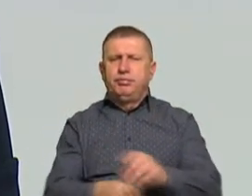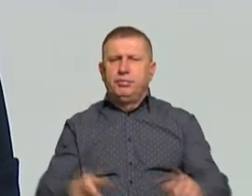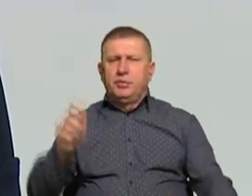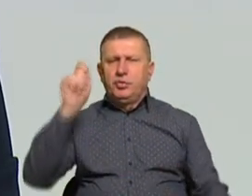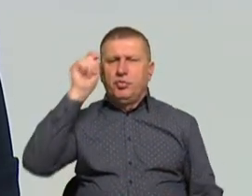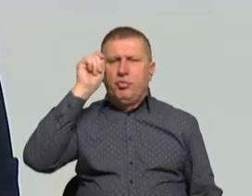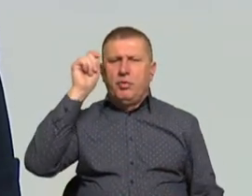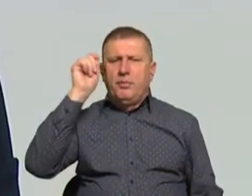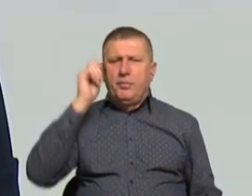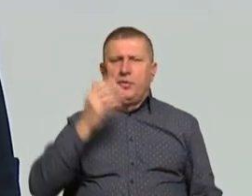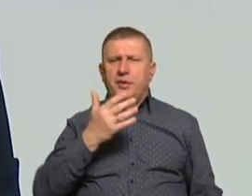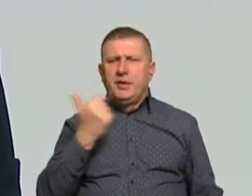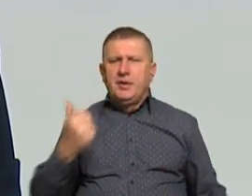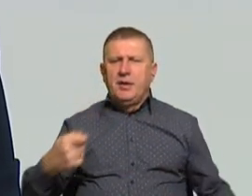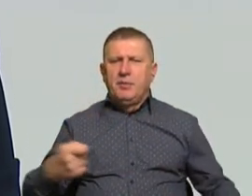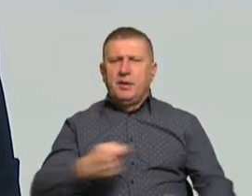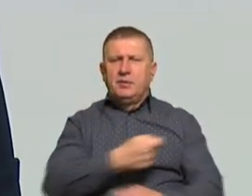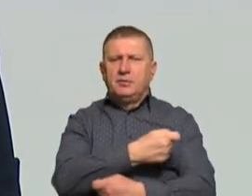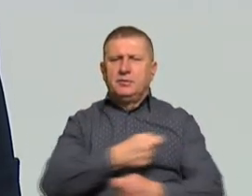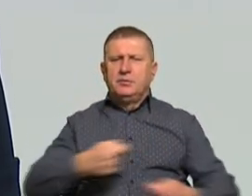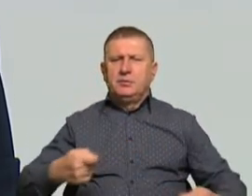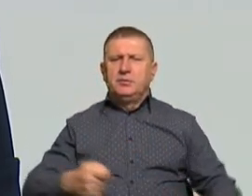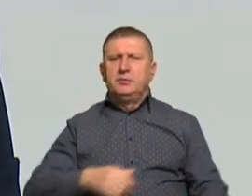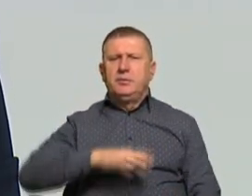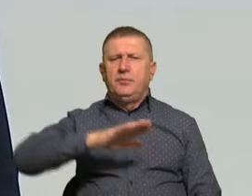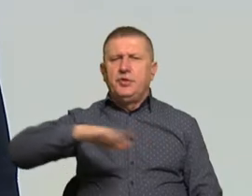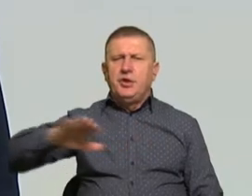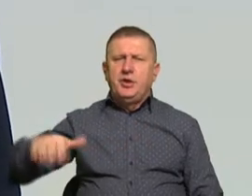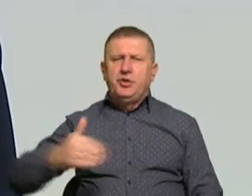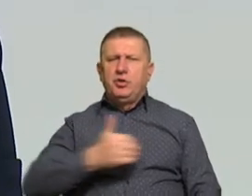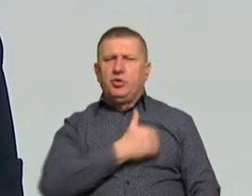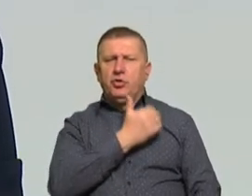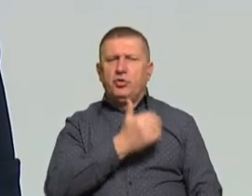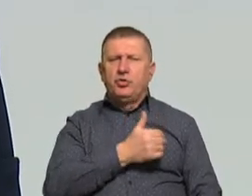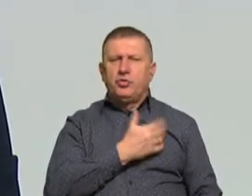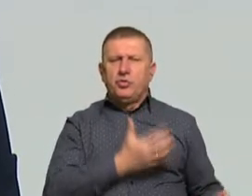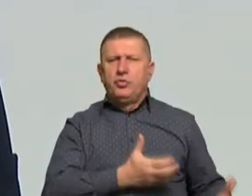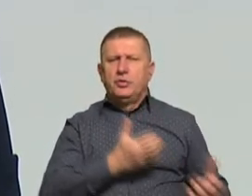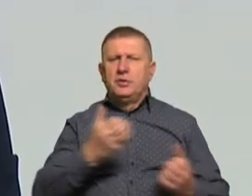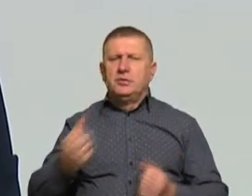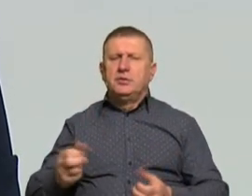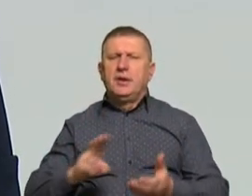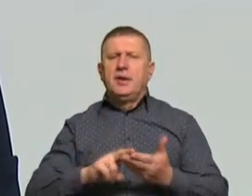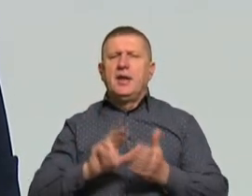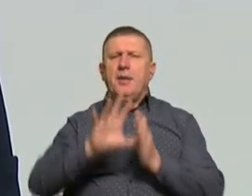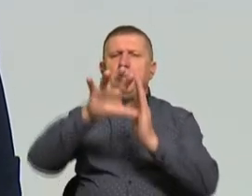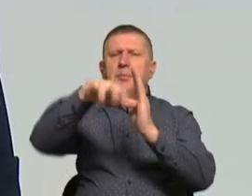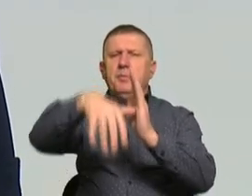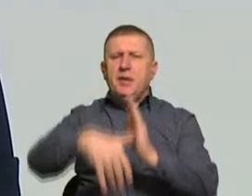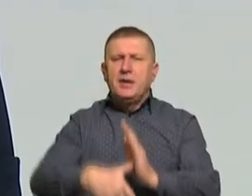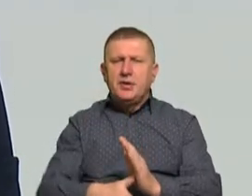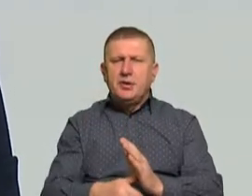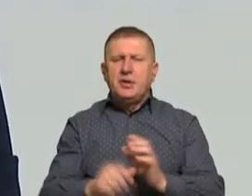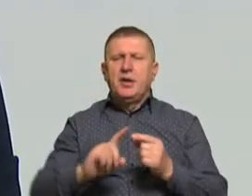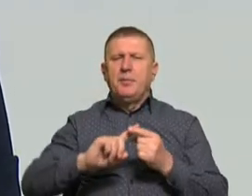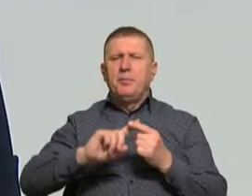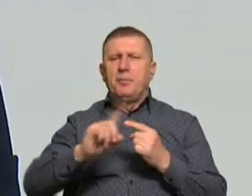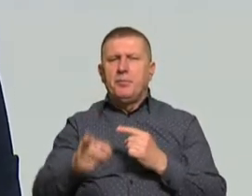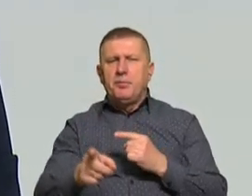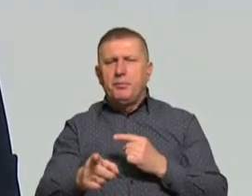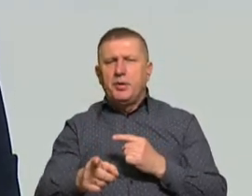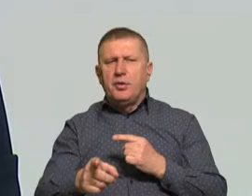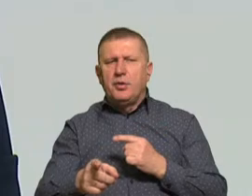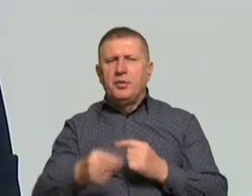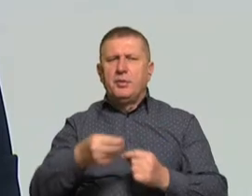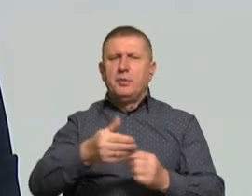którzy dowożą dzieci do szkół i co się dzieje na mieście w czasie i po,